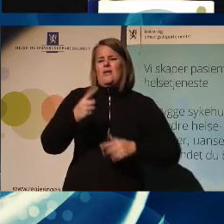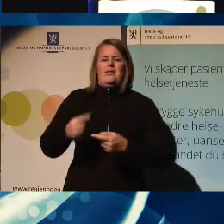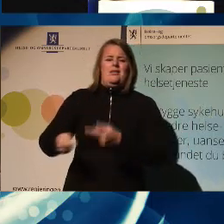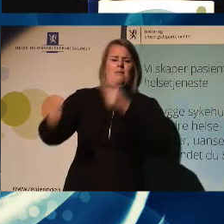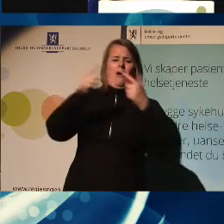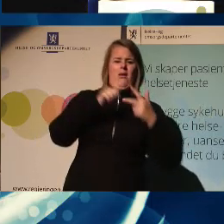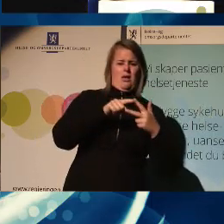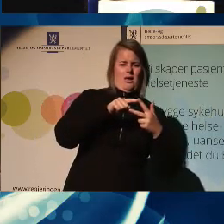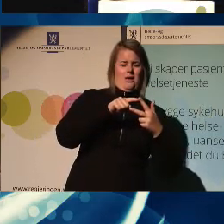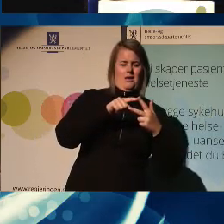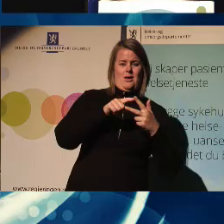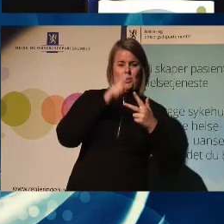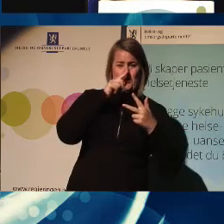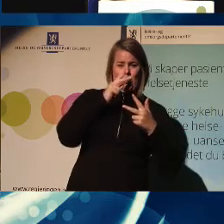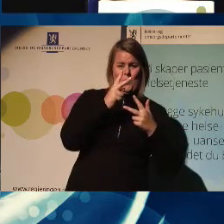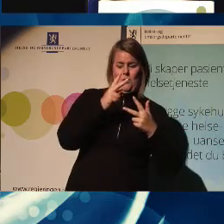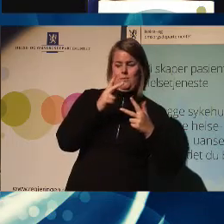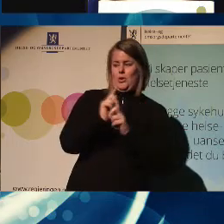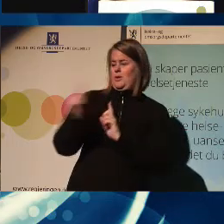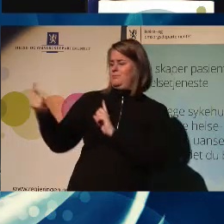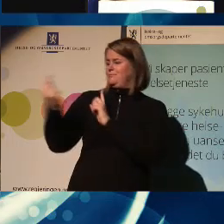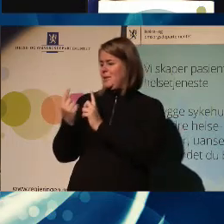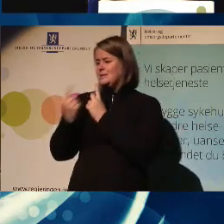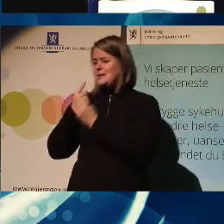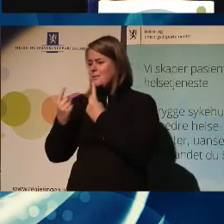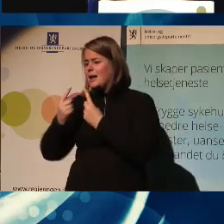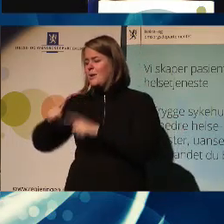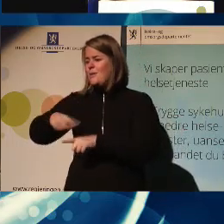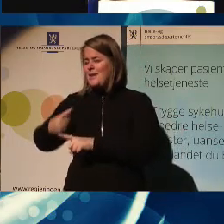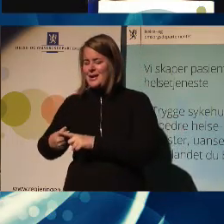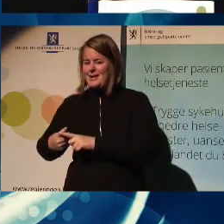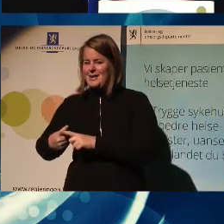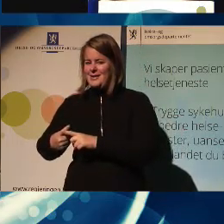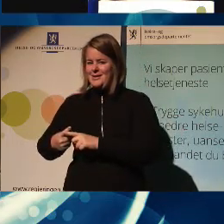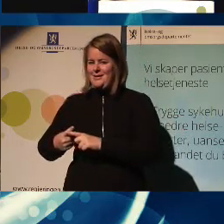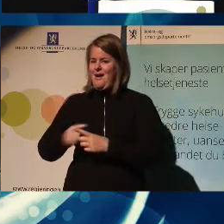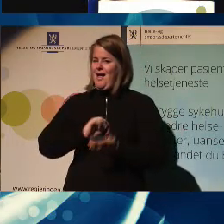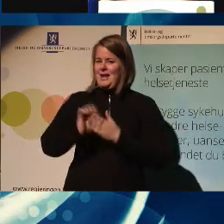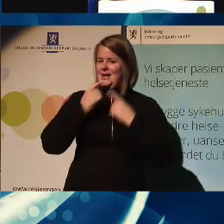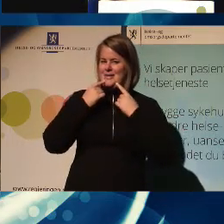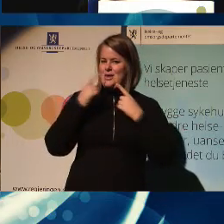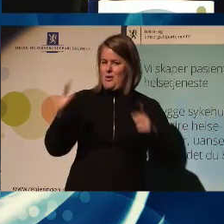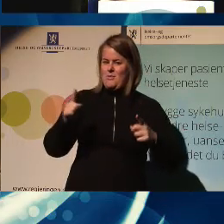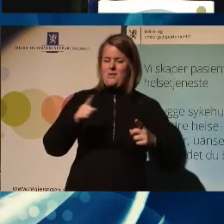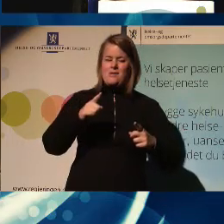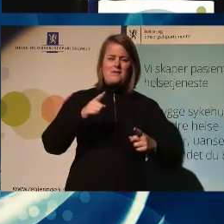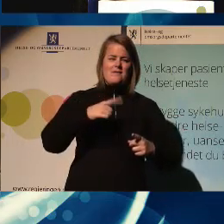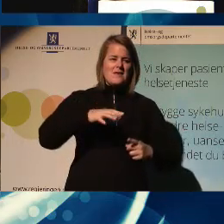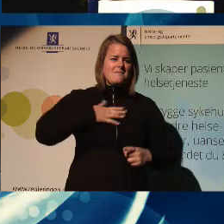to, og så tar vi en ny samtale og prøver igjen. For vi gir oss ikke før vi har prøvd alt.